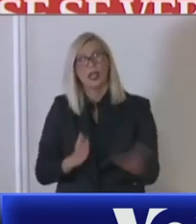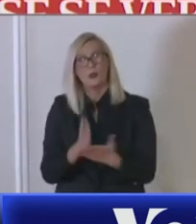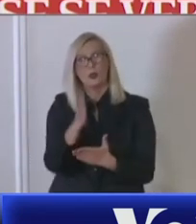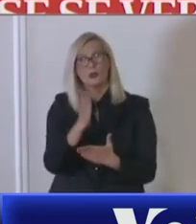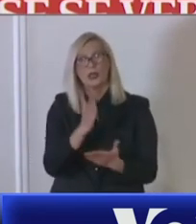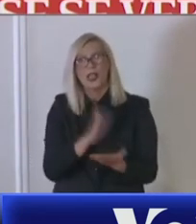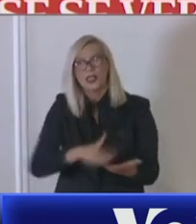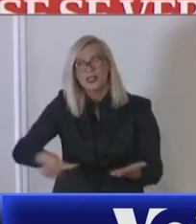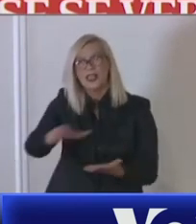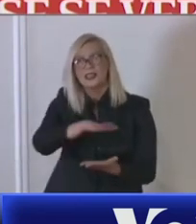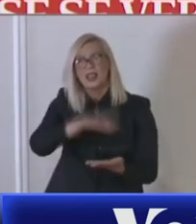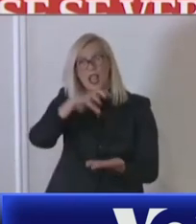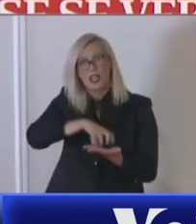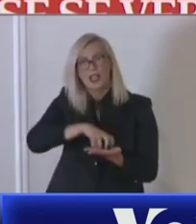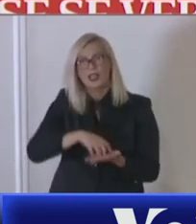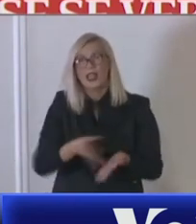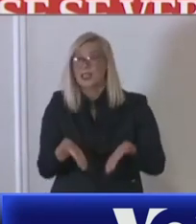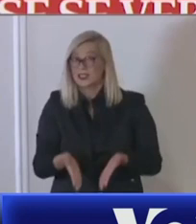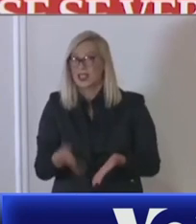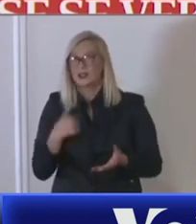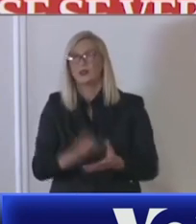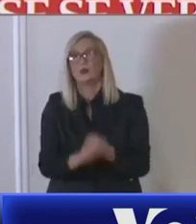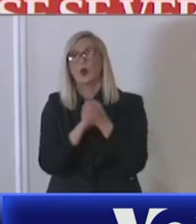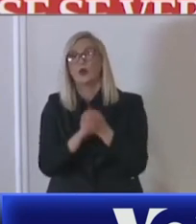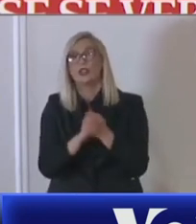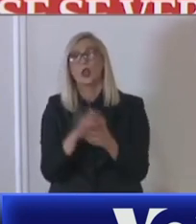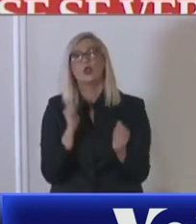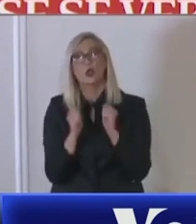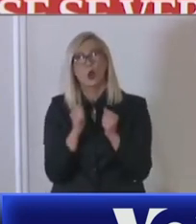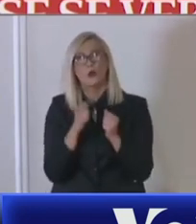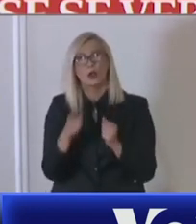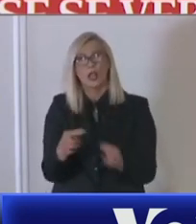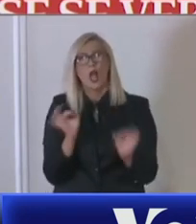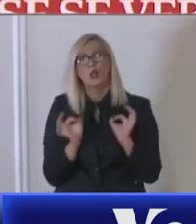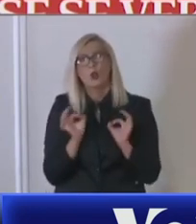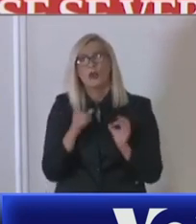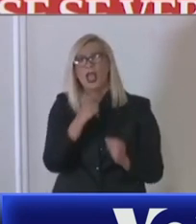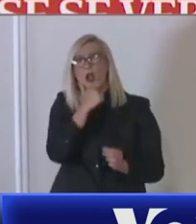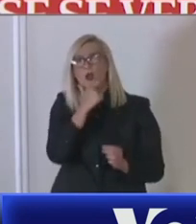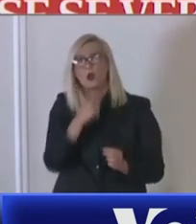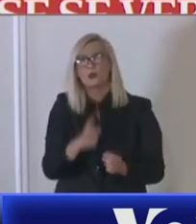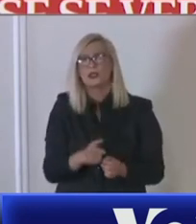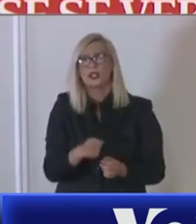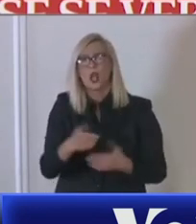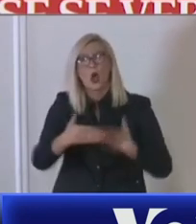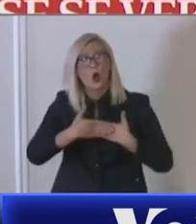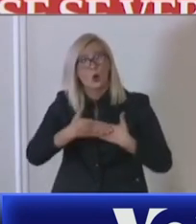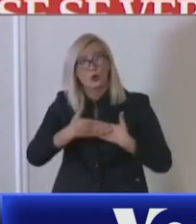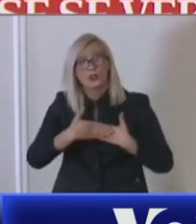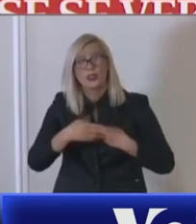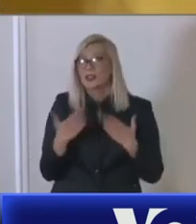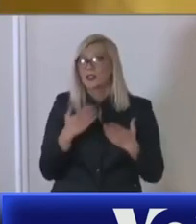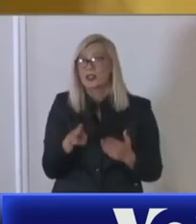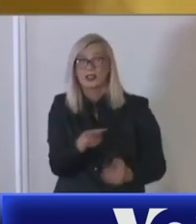Maqedonas. Zaev pret edhe përfshirjen e Kosovës në nismën rajonale për bashkëpunim të njohur në publik si mini Schengen i